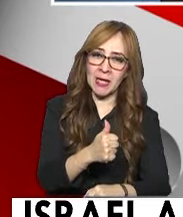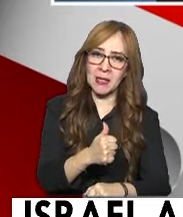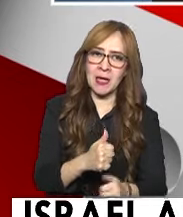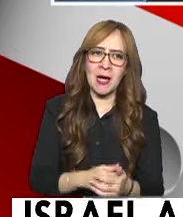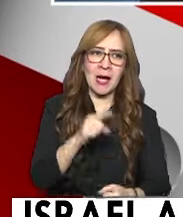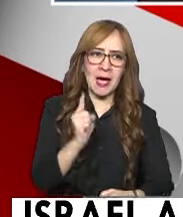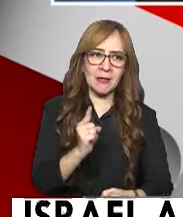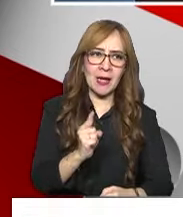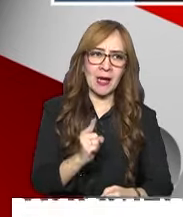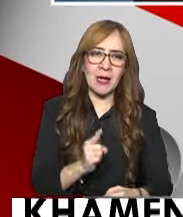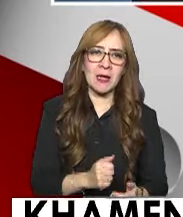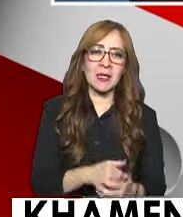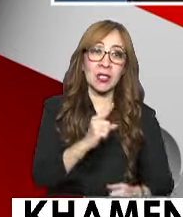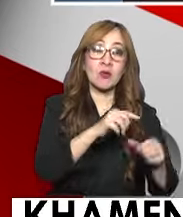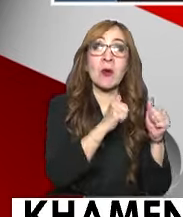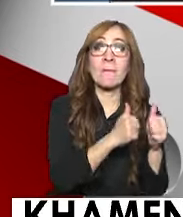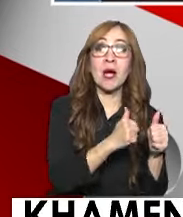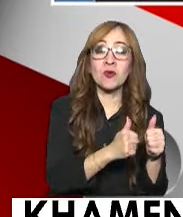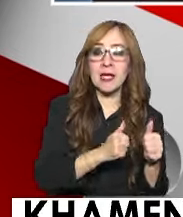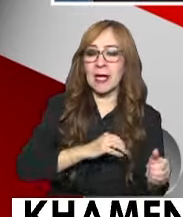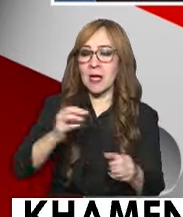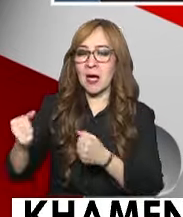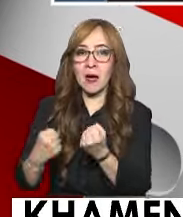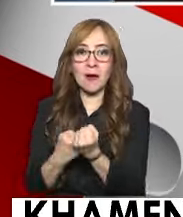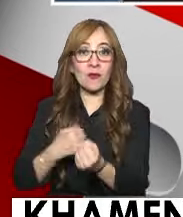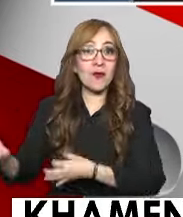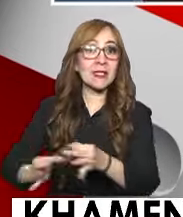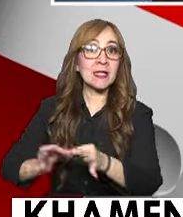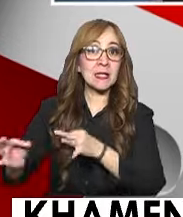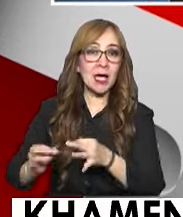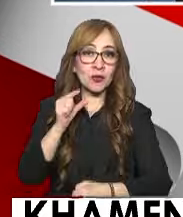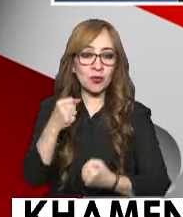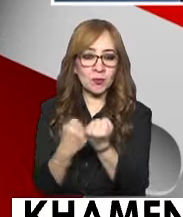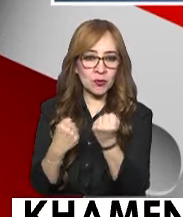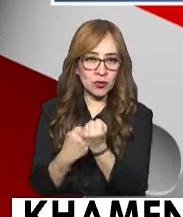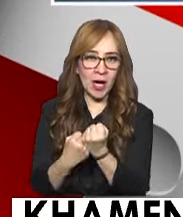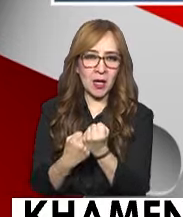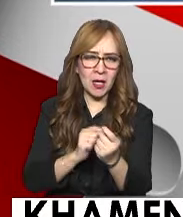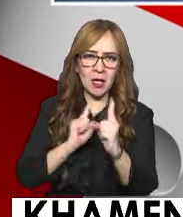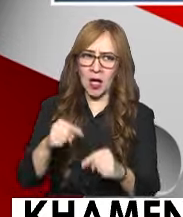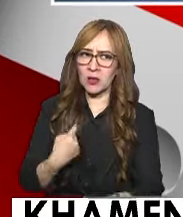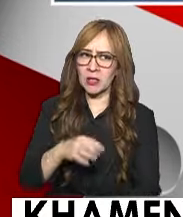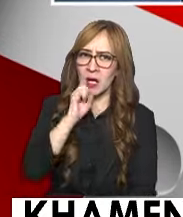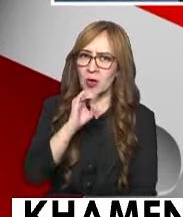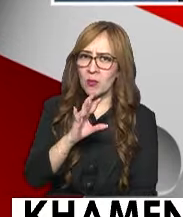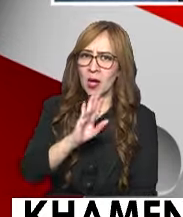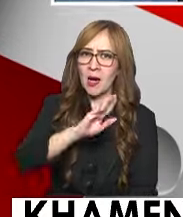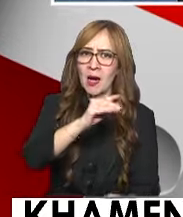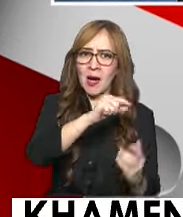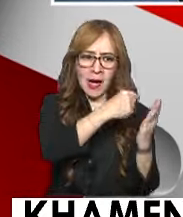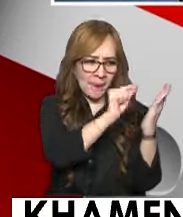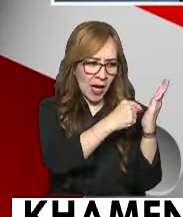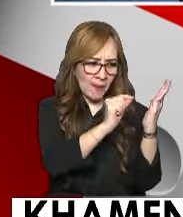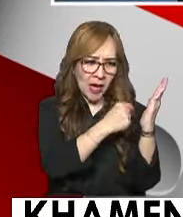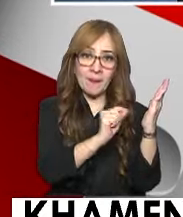kualitas ada di tengah-tengahnya sarana prasarana untuk menunjang pencapaian mutu nah memang kalau kita berbicara apa-apa saja yang harus kita